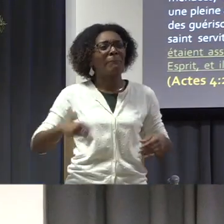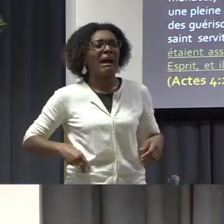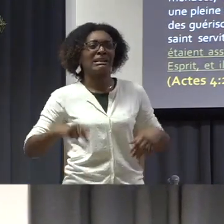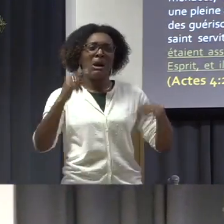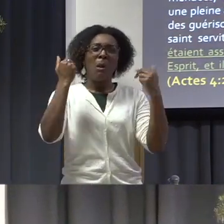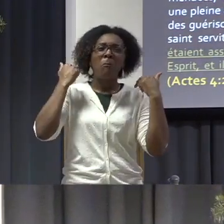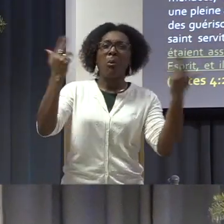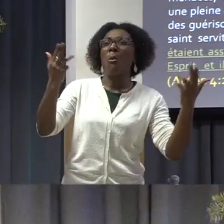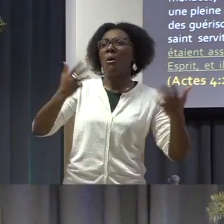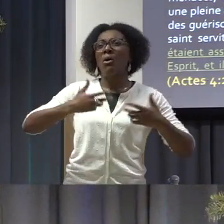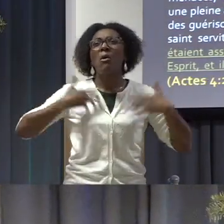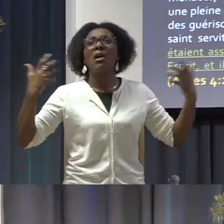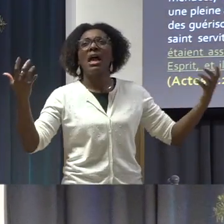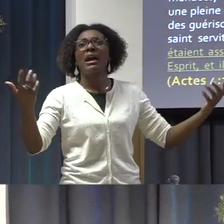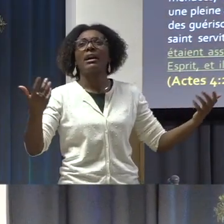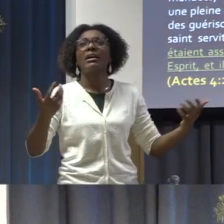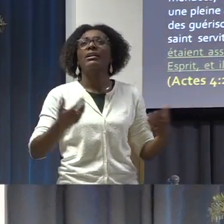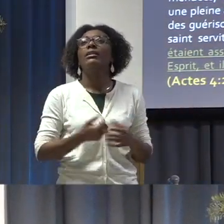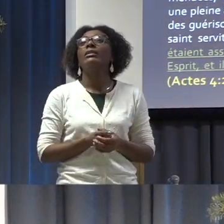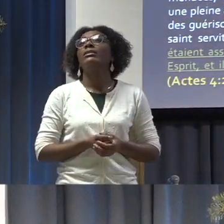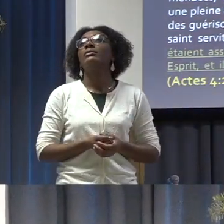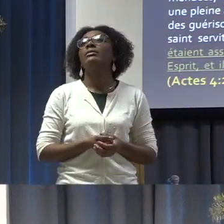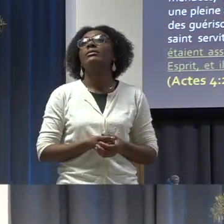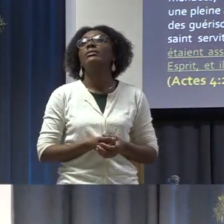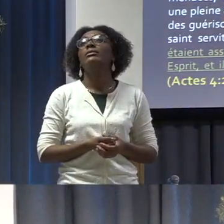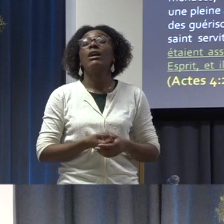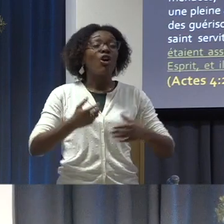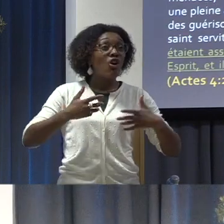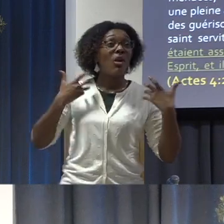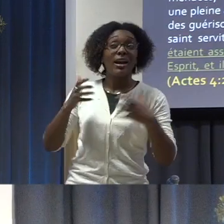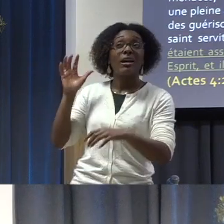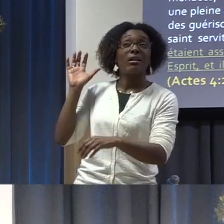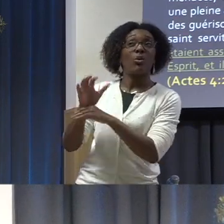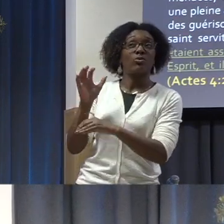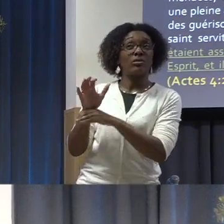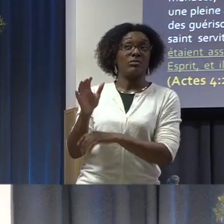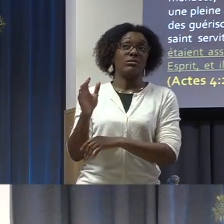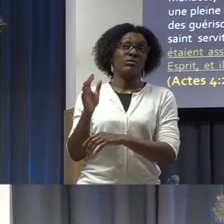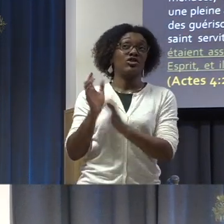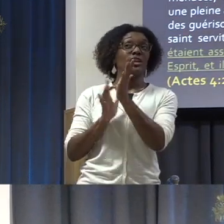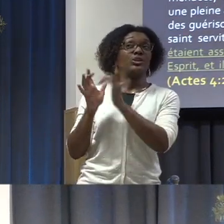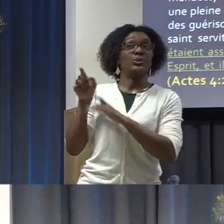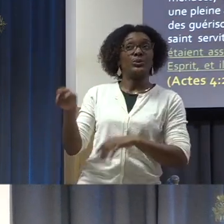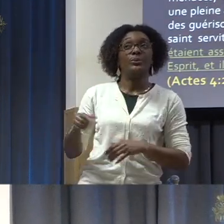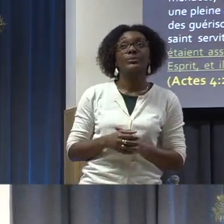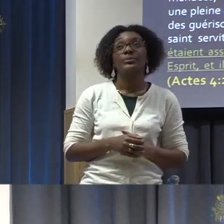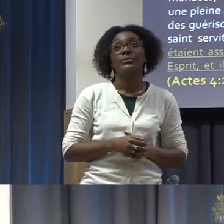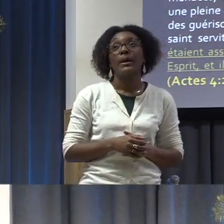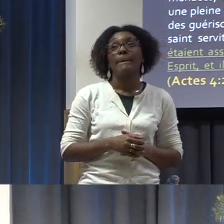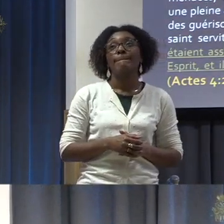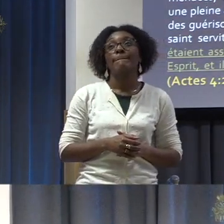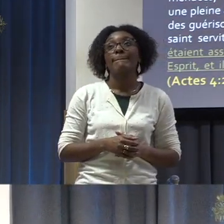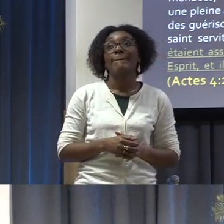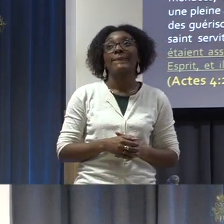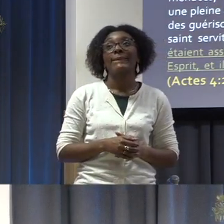ton serviteur jésus que tu as un héros des ponce pilate se sont ligués dans cette ville avec les nations et